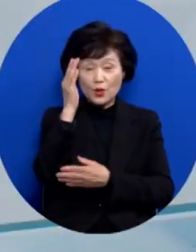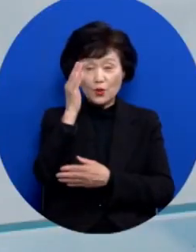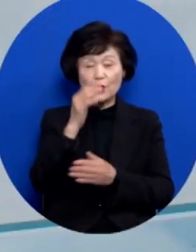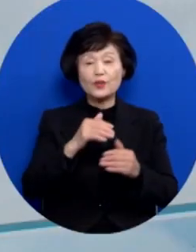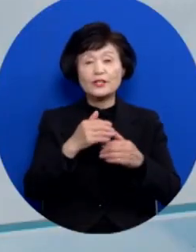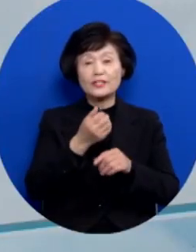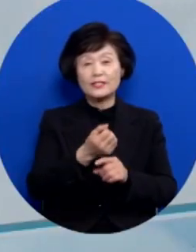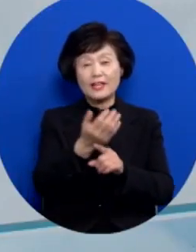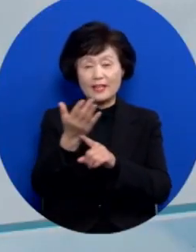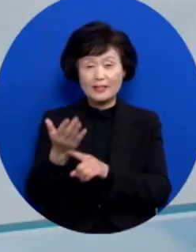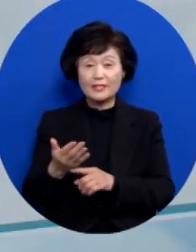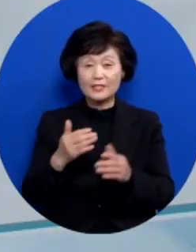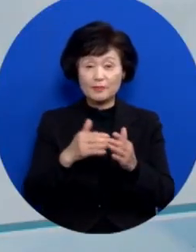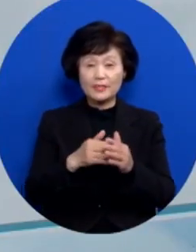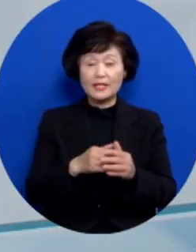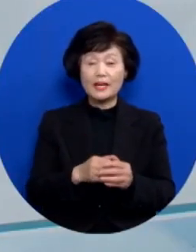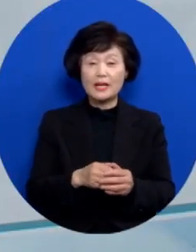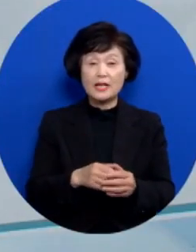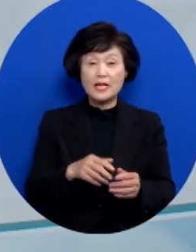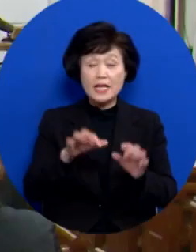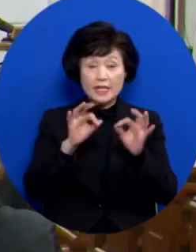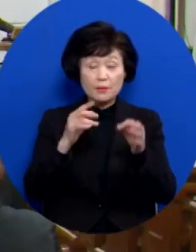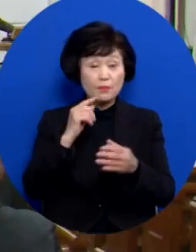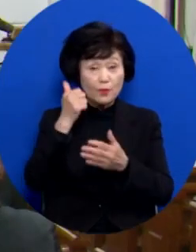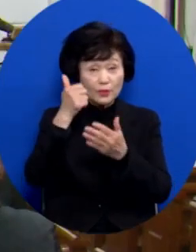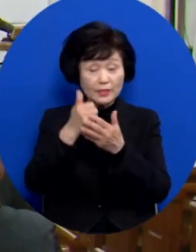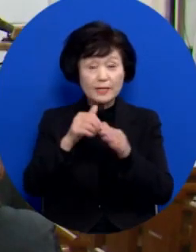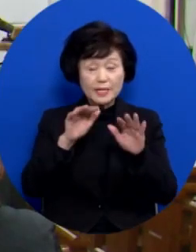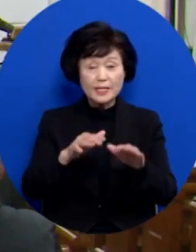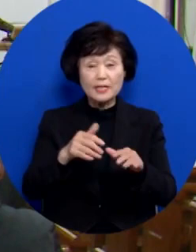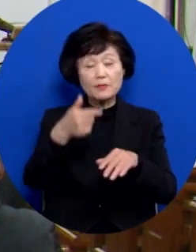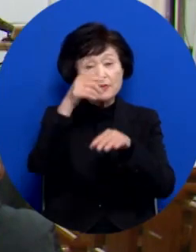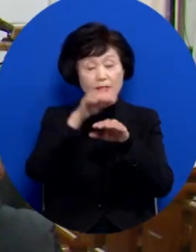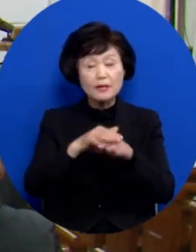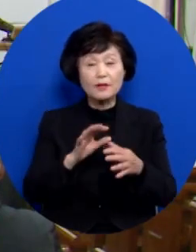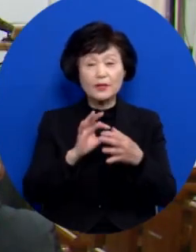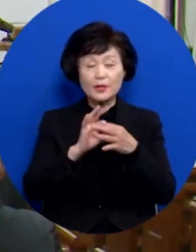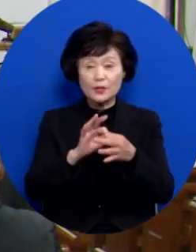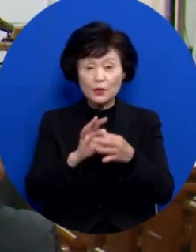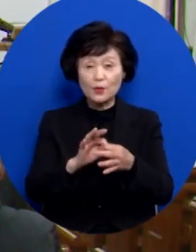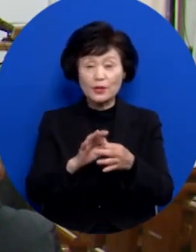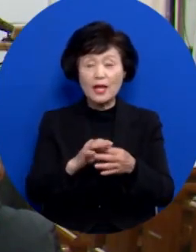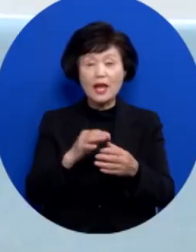진행했습니다. 풍각제일교회 김영호 목사는 이번 집회를 비롯해 베어드